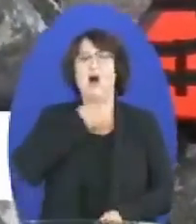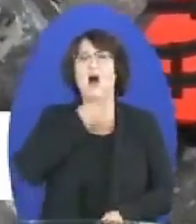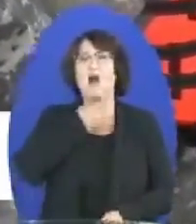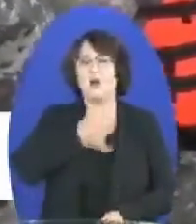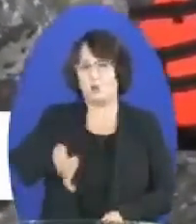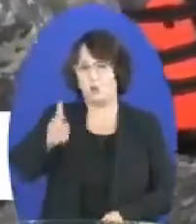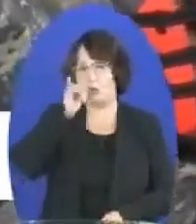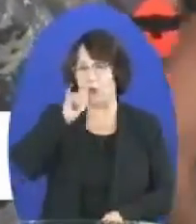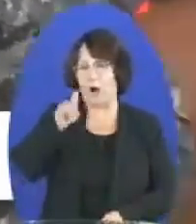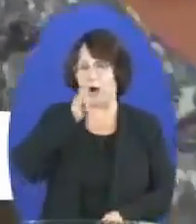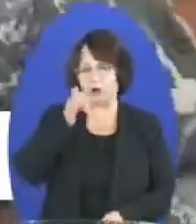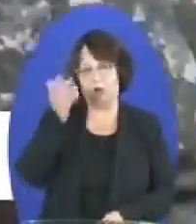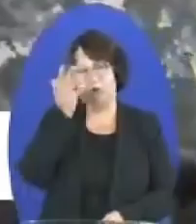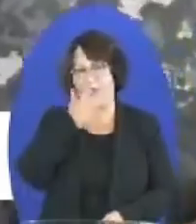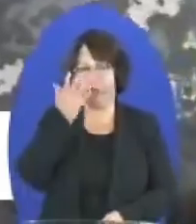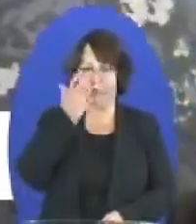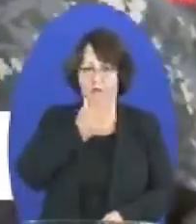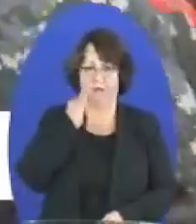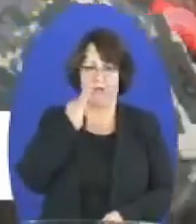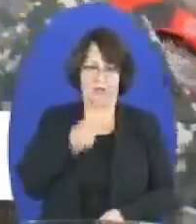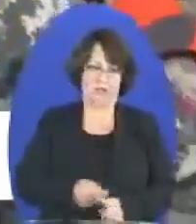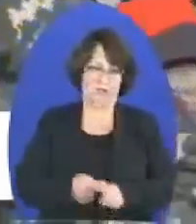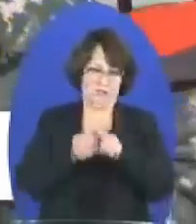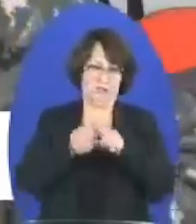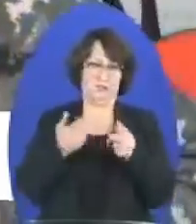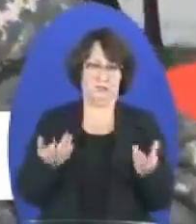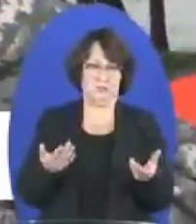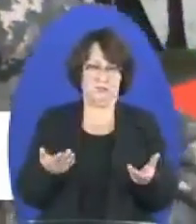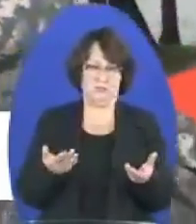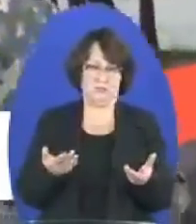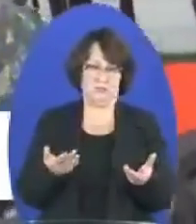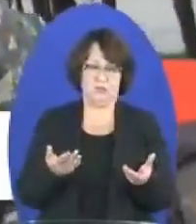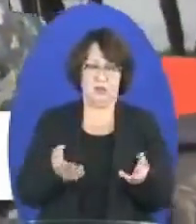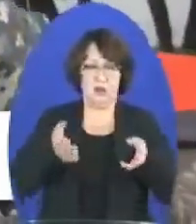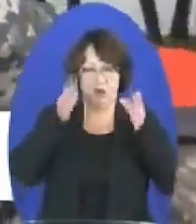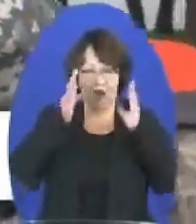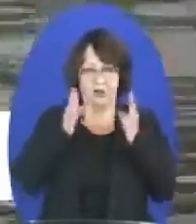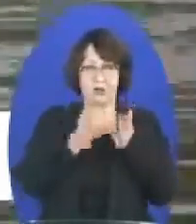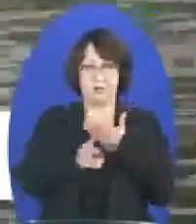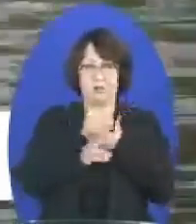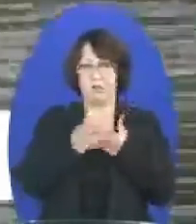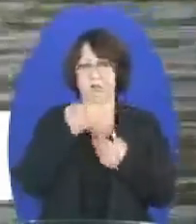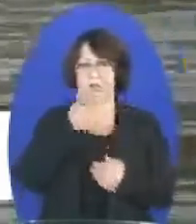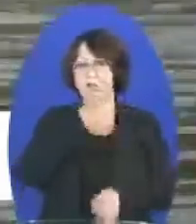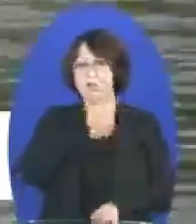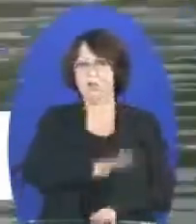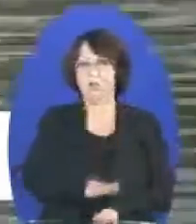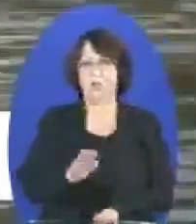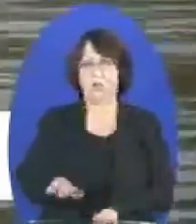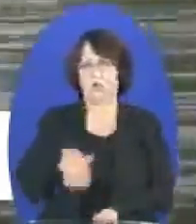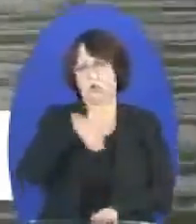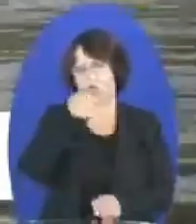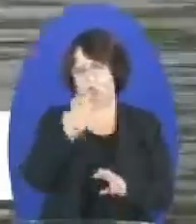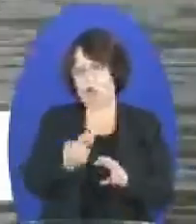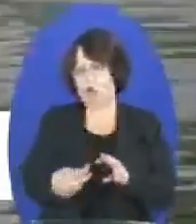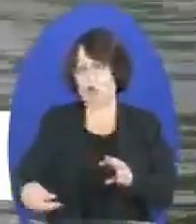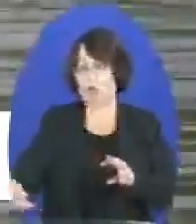сохтуурах явдал бас их байна. За тэр сонор сэрэмжээ алдах үеэр бас бага насны хүүхдүүд эндх ийм